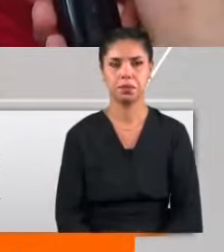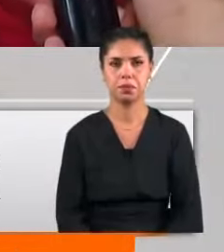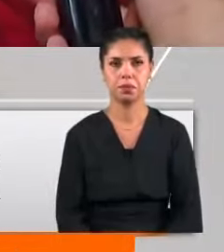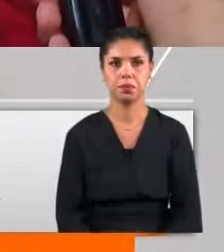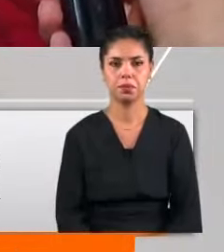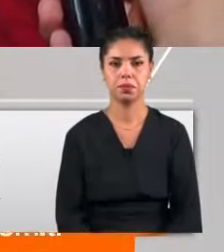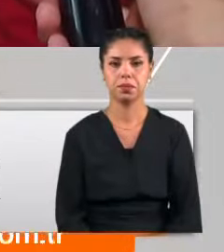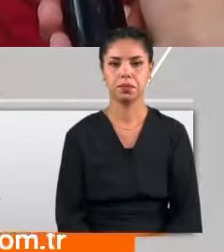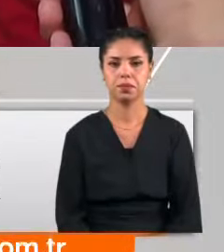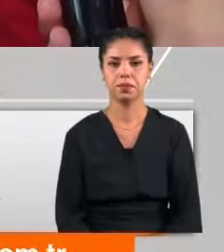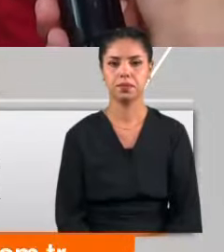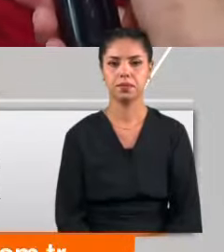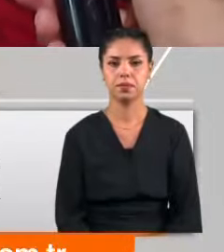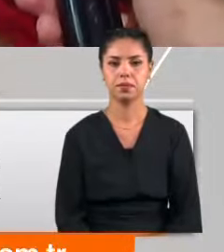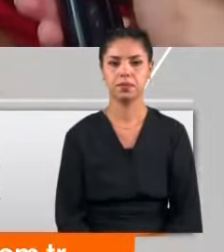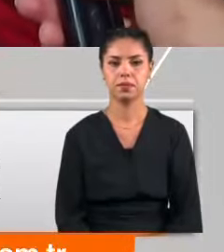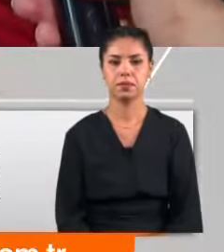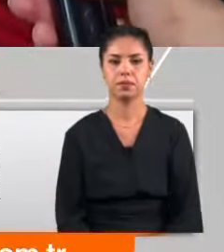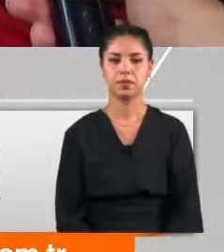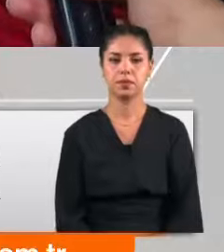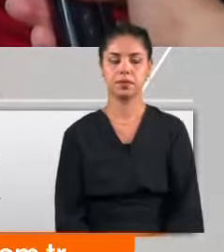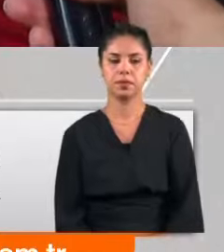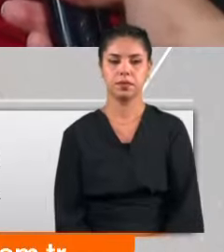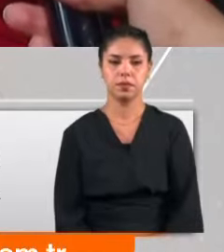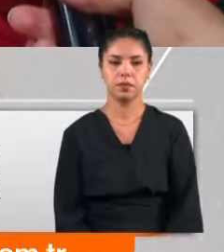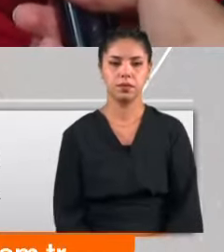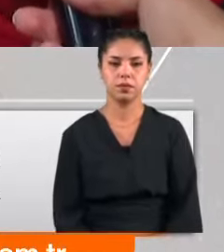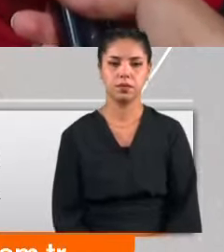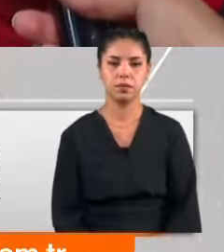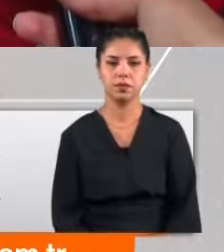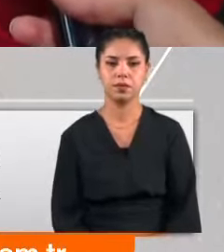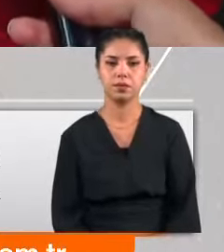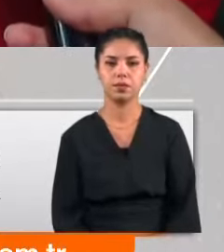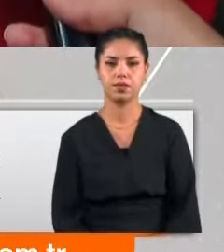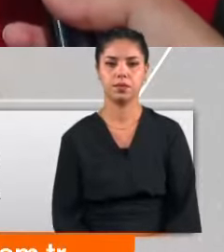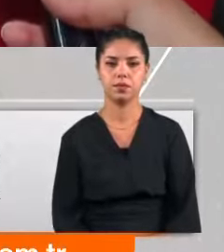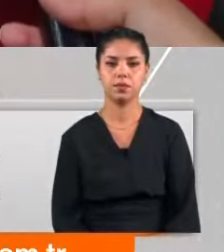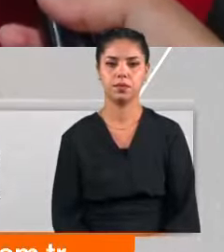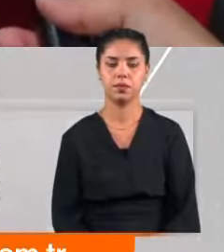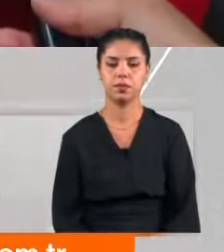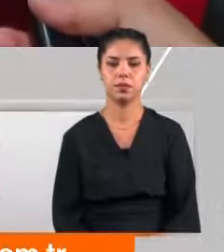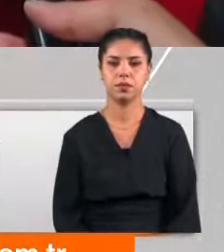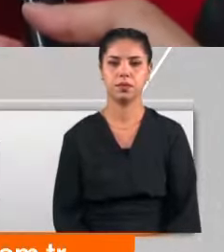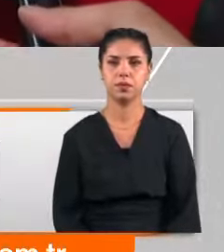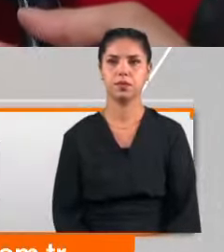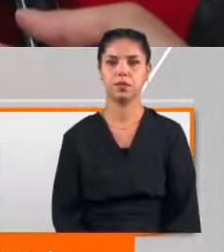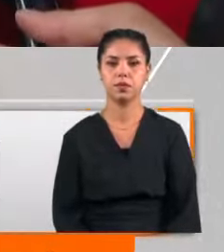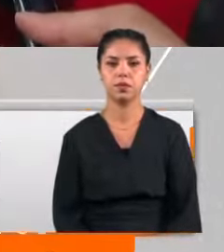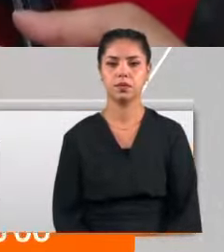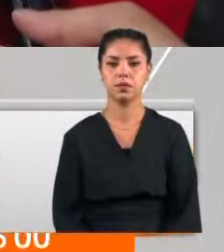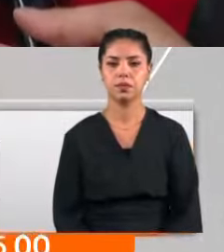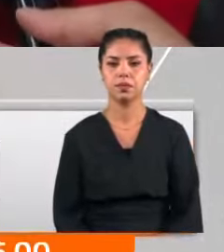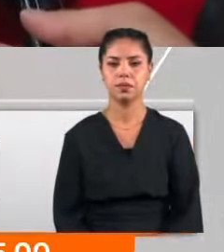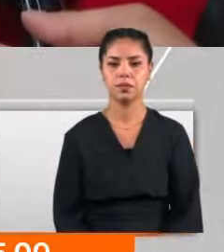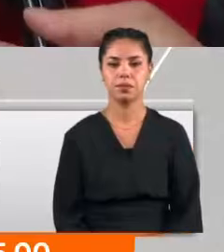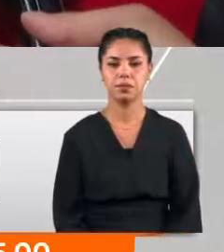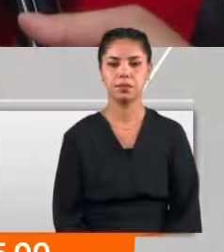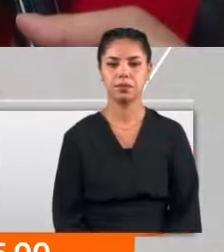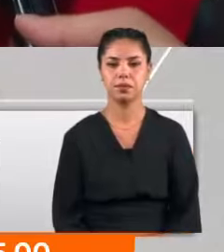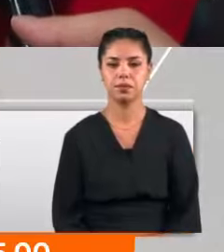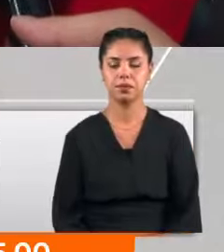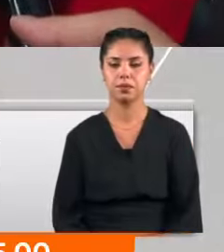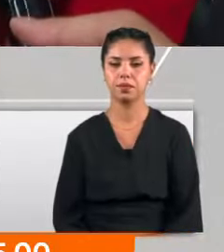vardır servis değiştirebilir airbag çalınmıştır veya sinirlenmiştir yumruk atmıştır patlamıştır yırtılmıştı